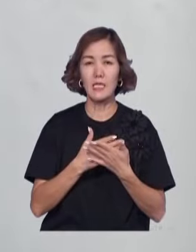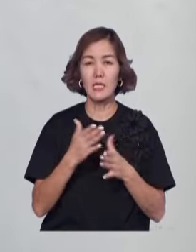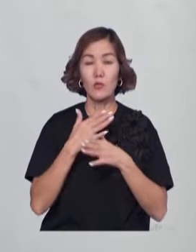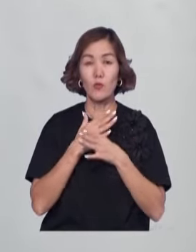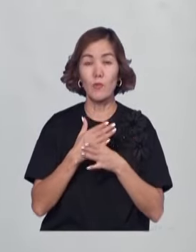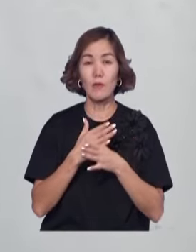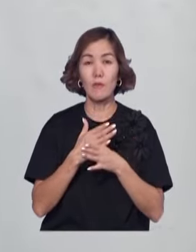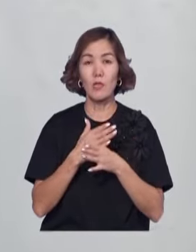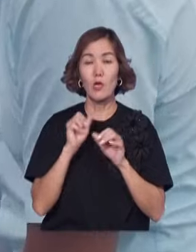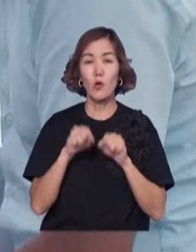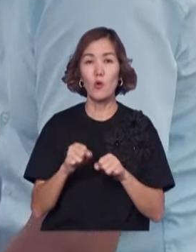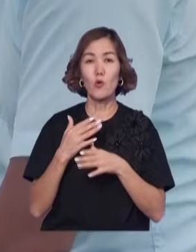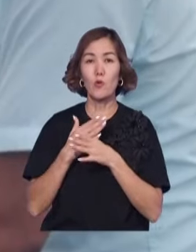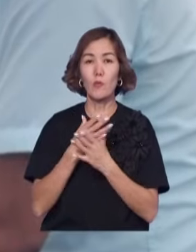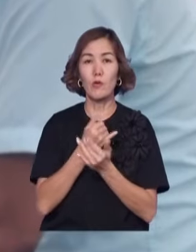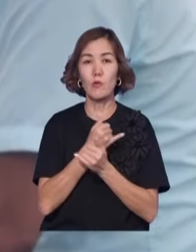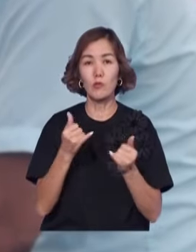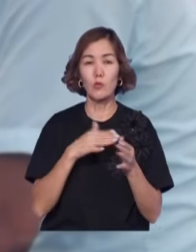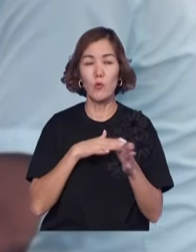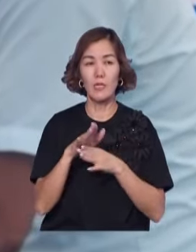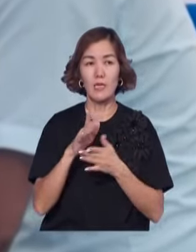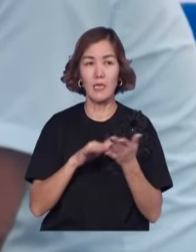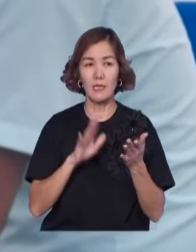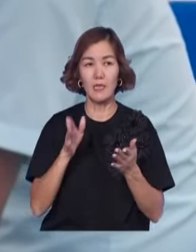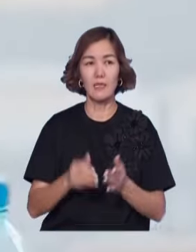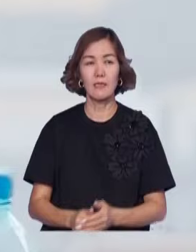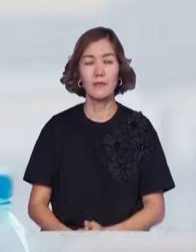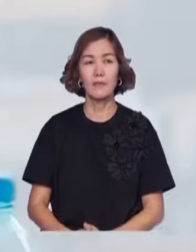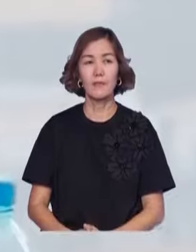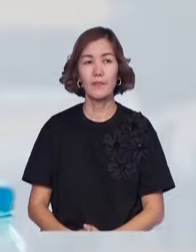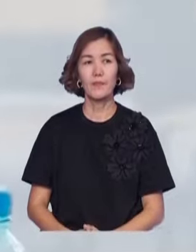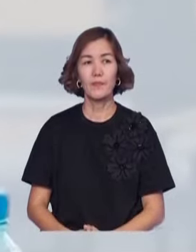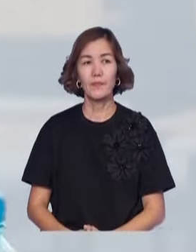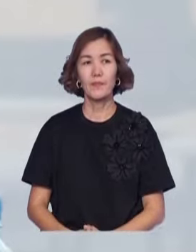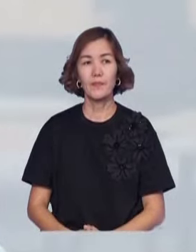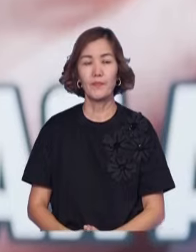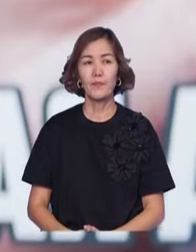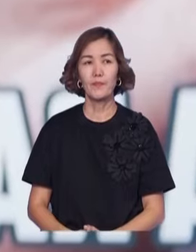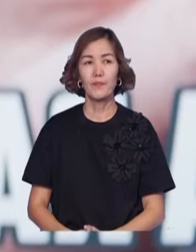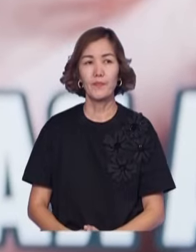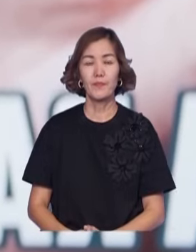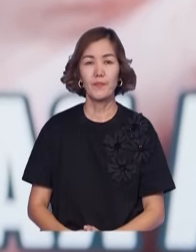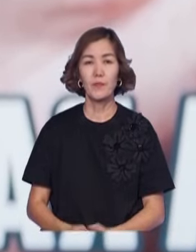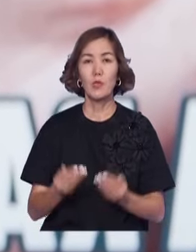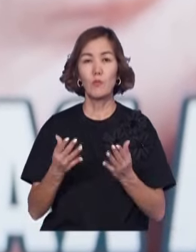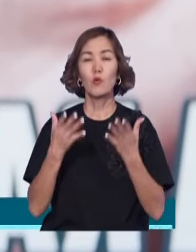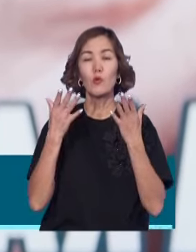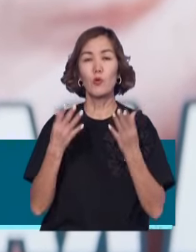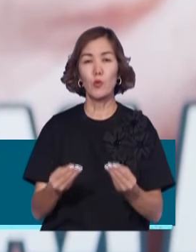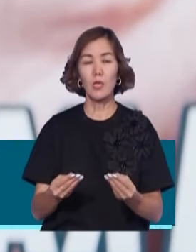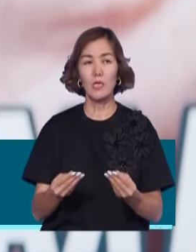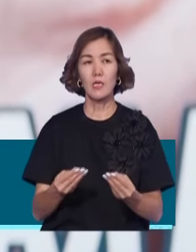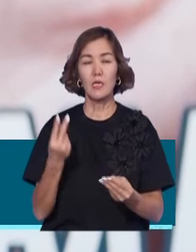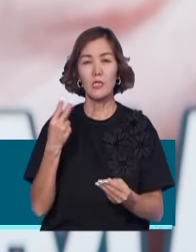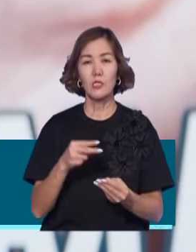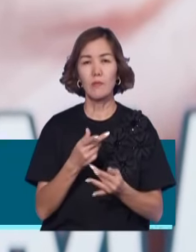көмегімен құқықтық көмек көрсету жұмыстары атқарылатынын айтады. Бүгінгі күні